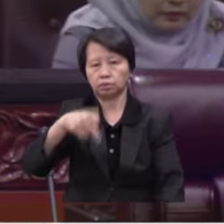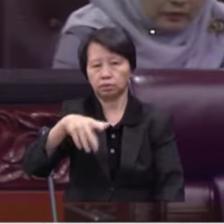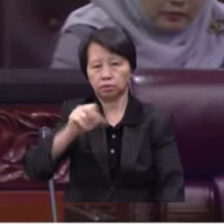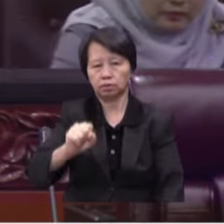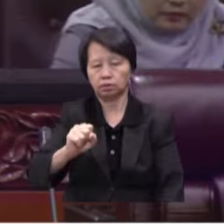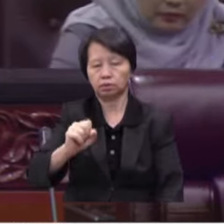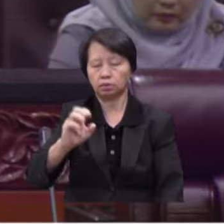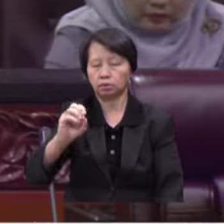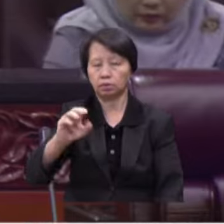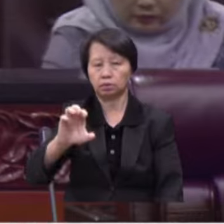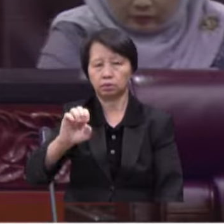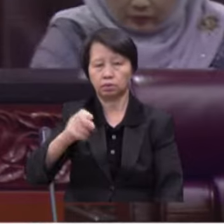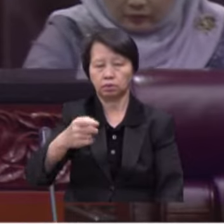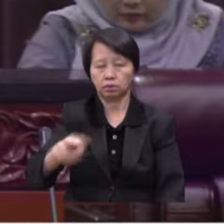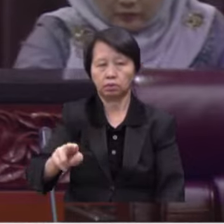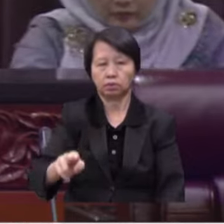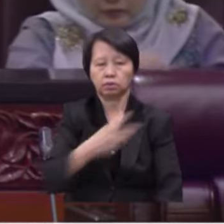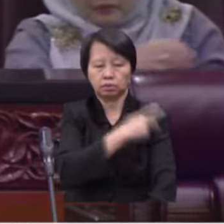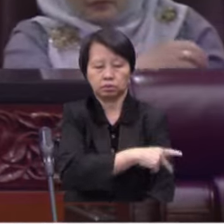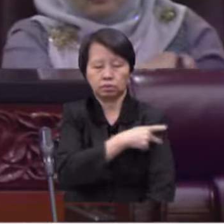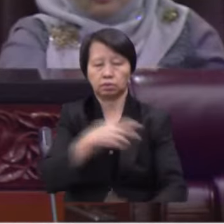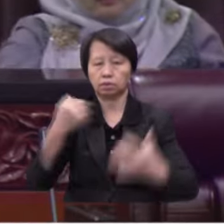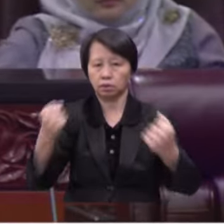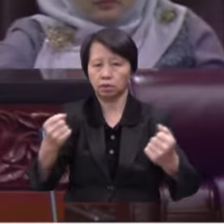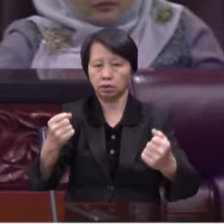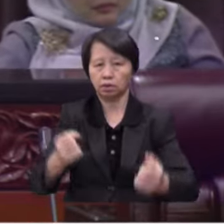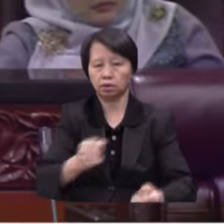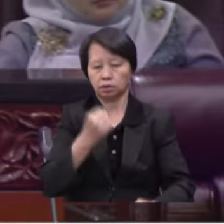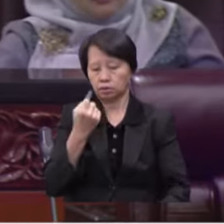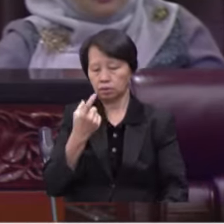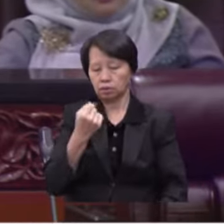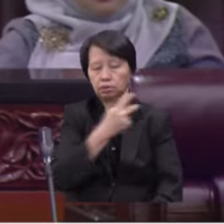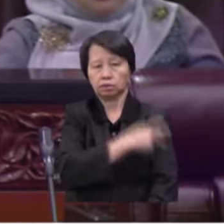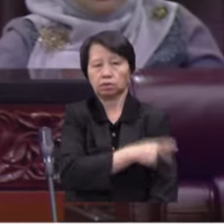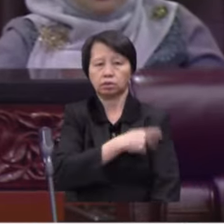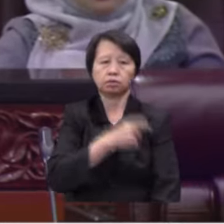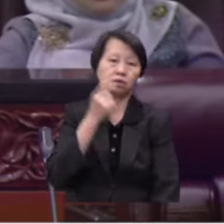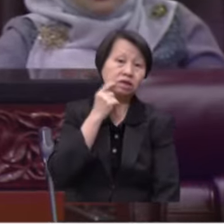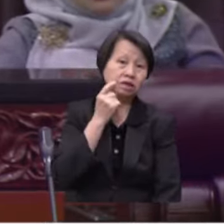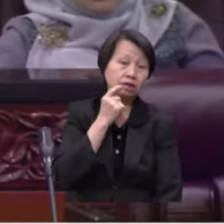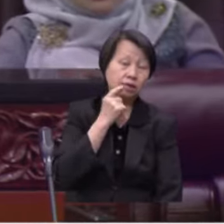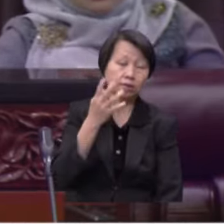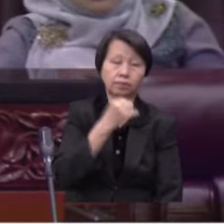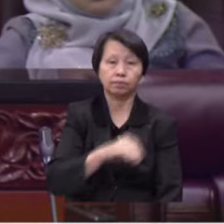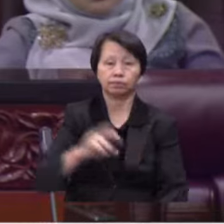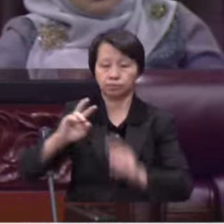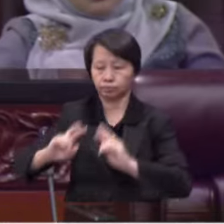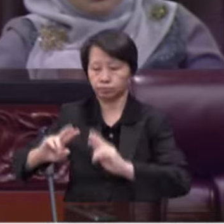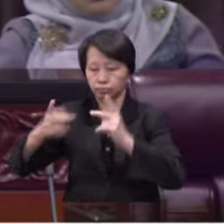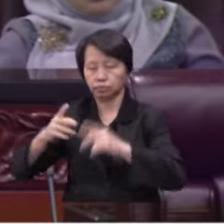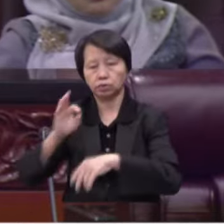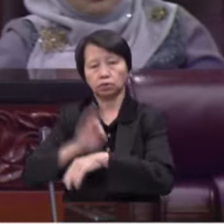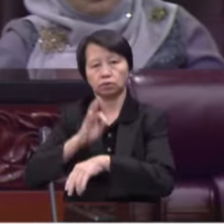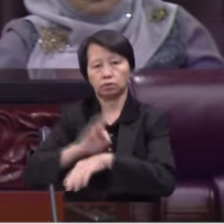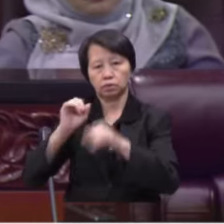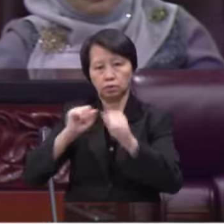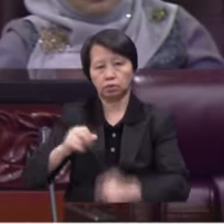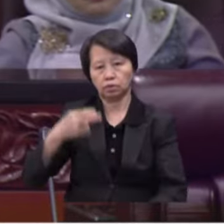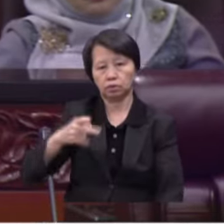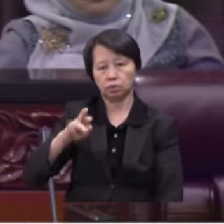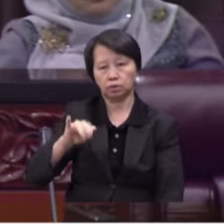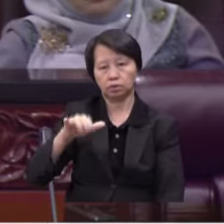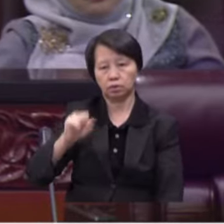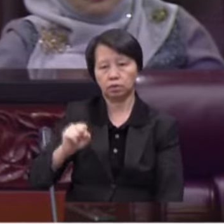ochist ke-42 klinik kesehatan dan 11 buah klinik pengigen dan peningkatan fungsi sistem